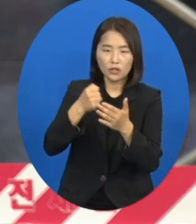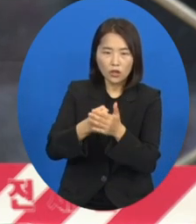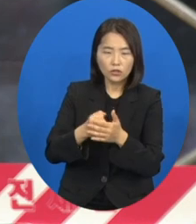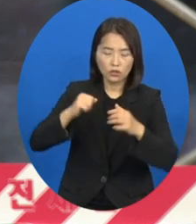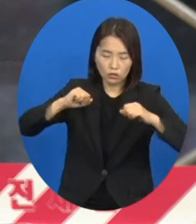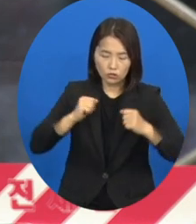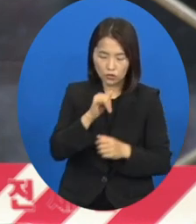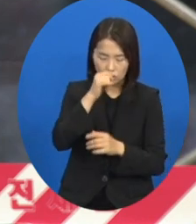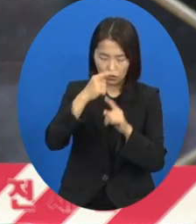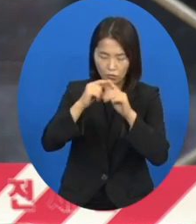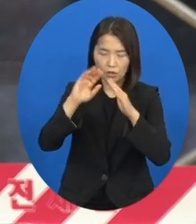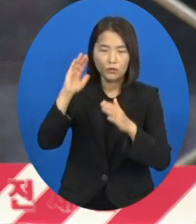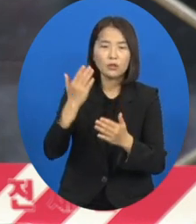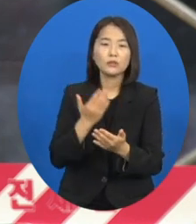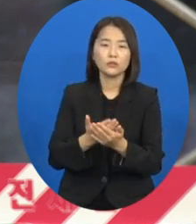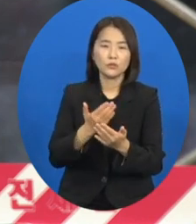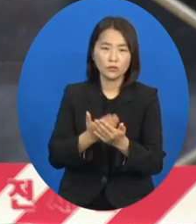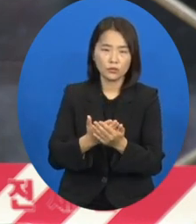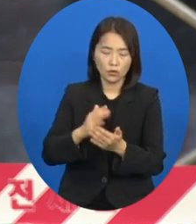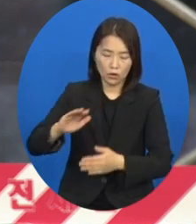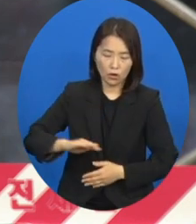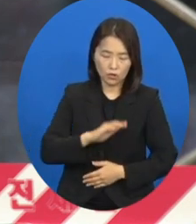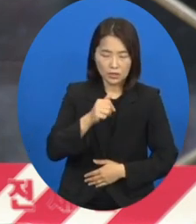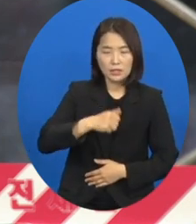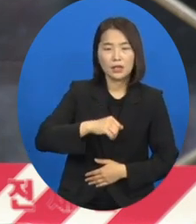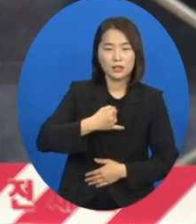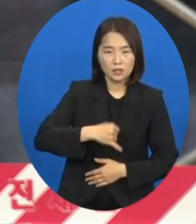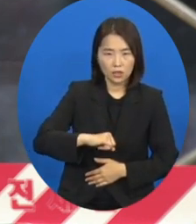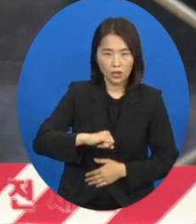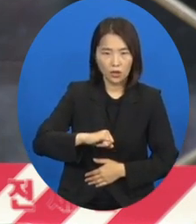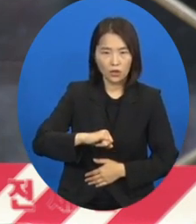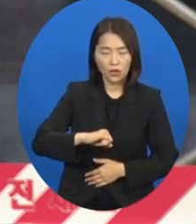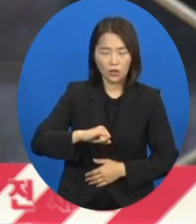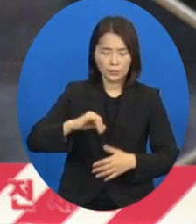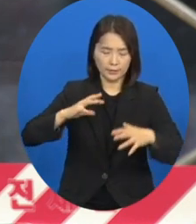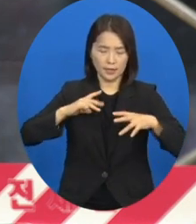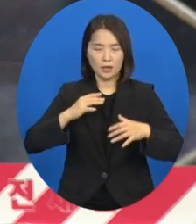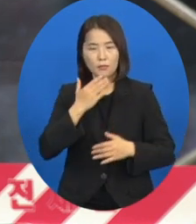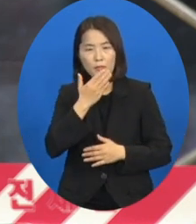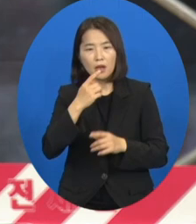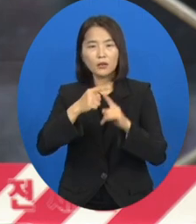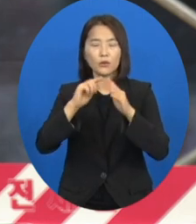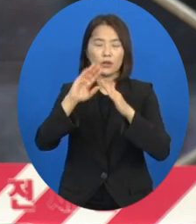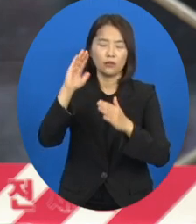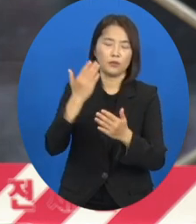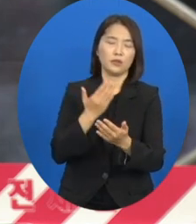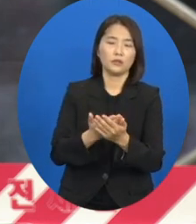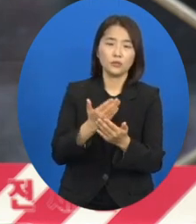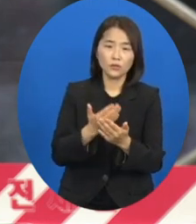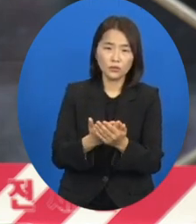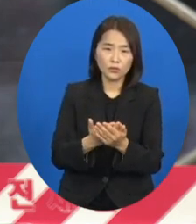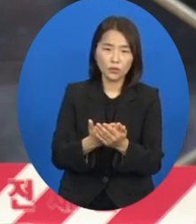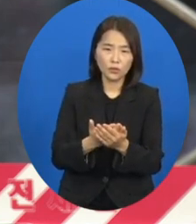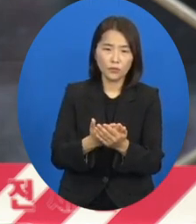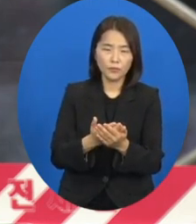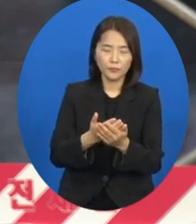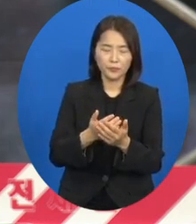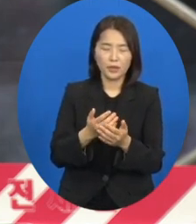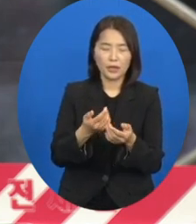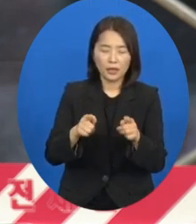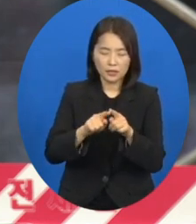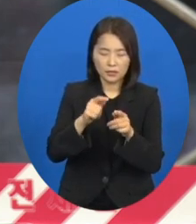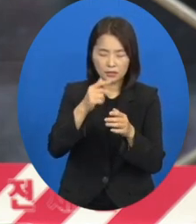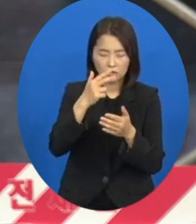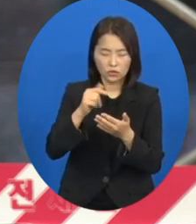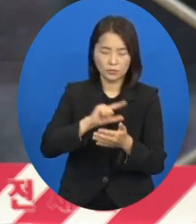있는 교회가 되게 하여 주시옵시고, 우리 자녀들이 사랑할 수 있는 교회가 되게 하여 주시옵소서. 이 기도 제목 붙잡고